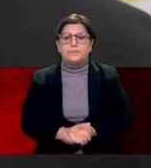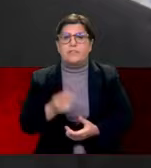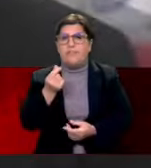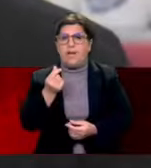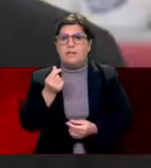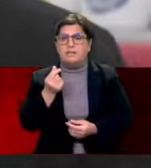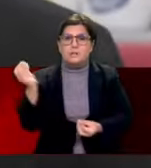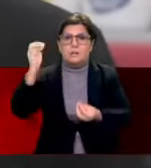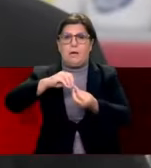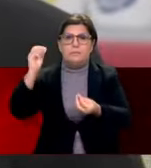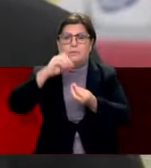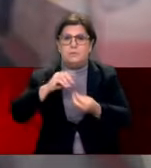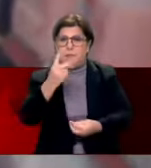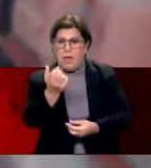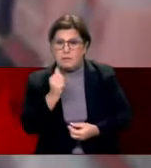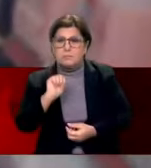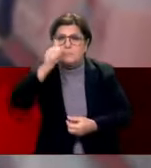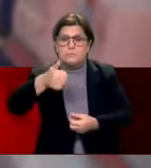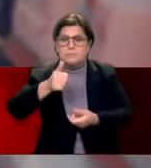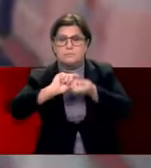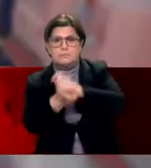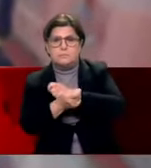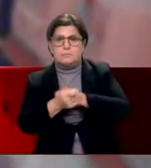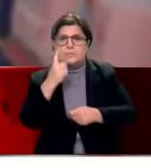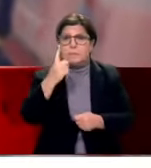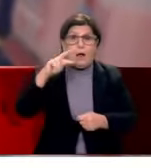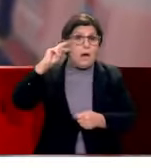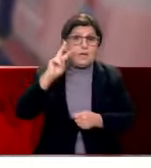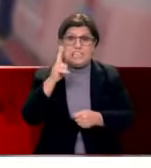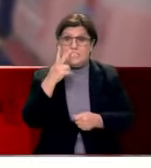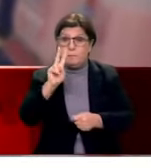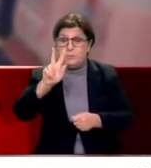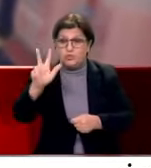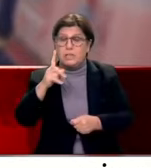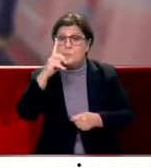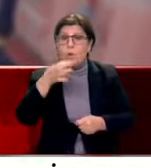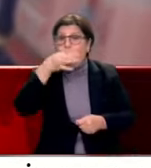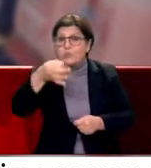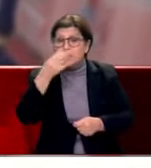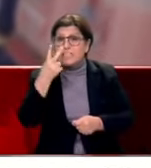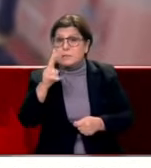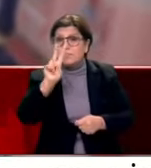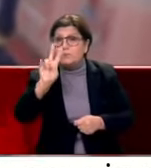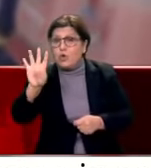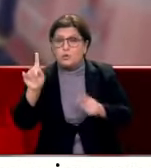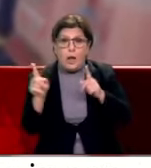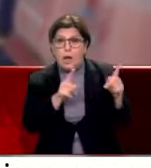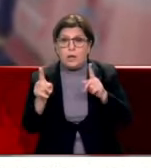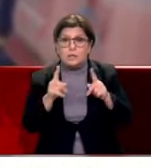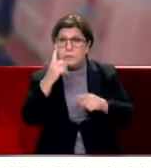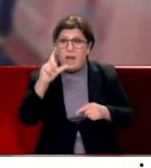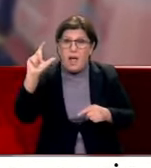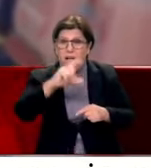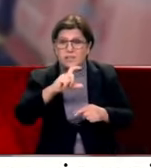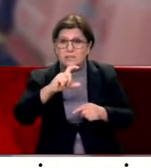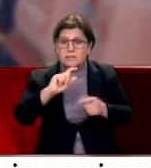Fiyat artıyor. Bir aldığını bir alamıyorsun. İşte 1 Aralık 2023 ile 1 Ocak 2024 arasındaki o bir